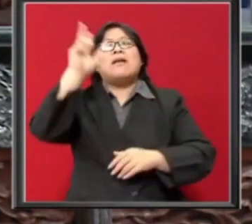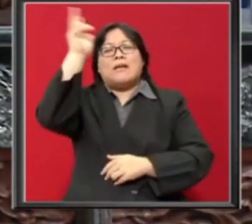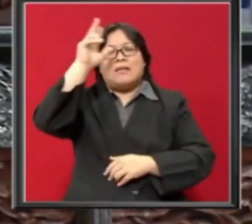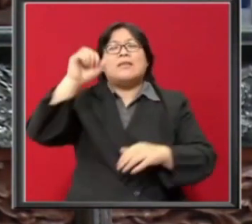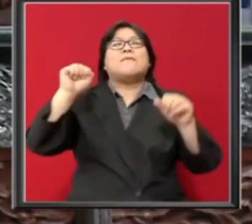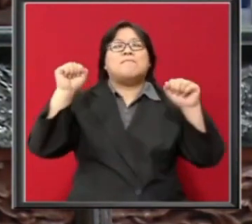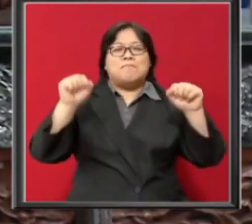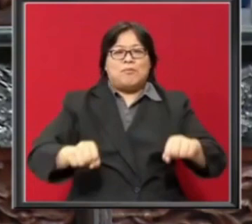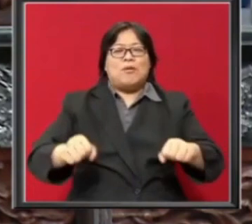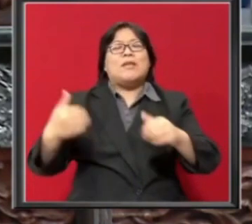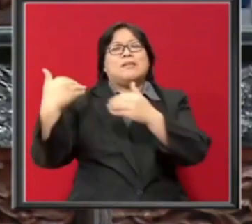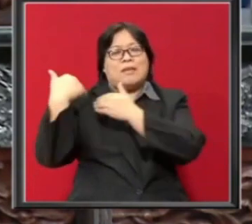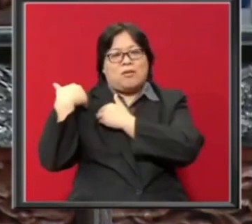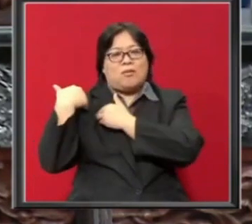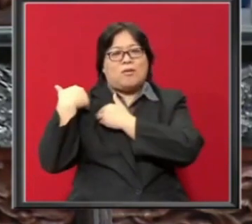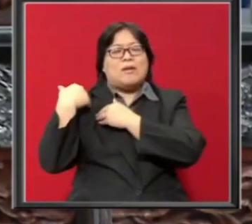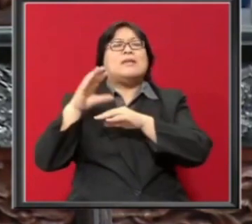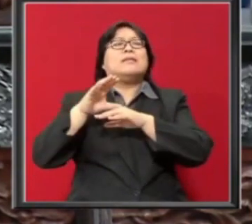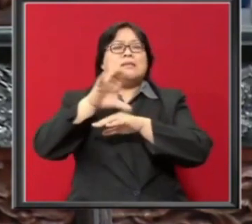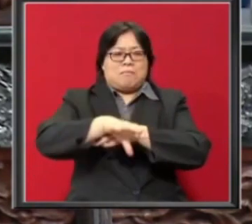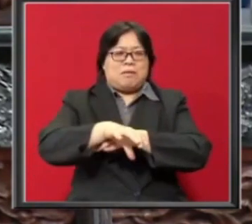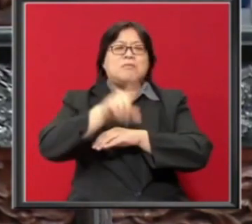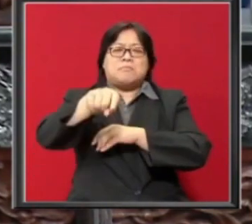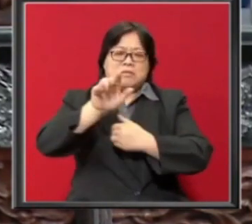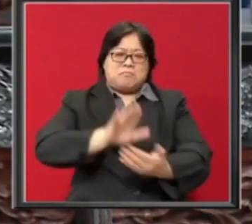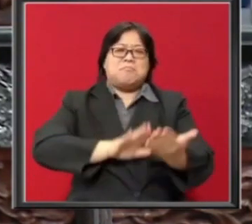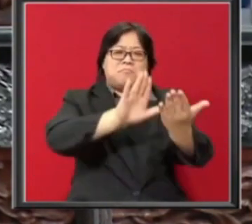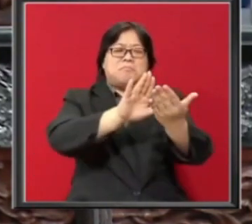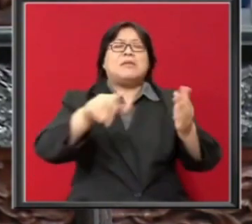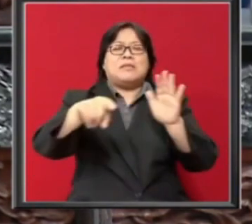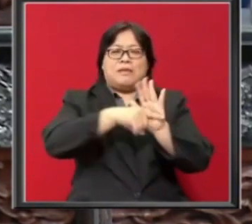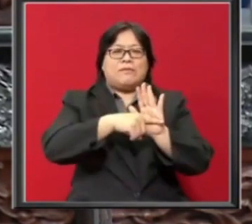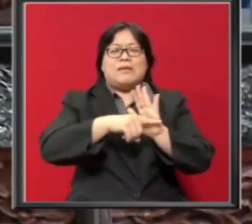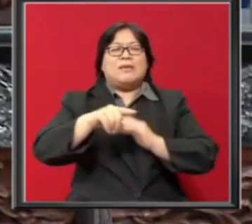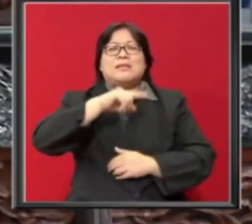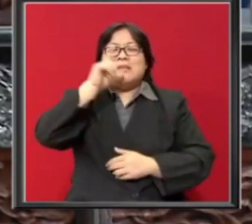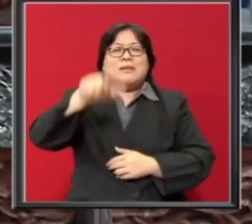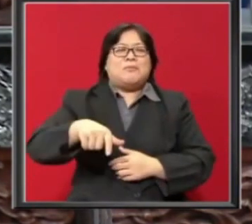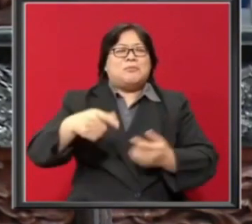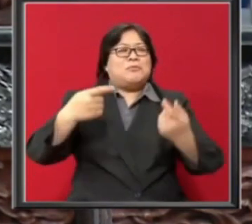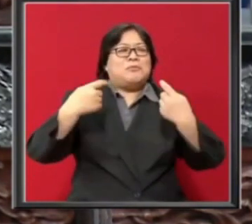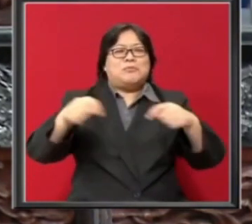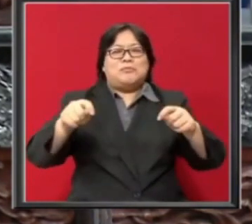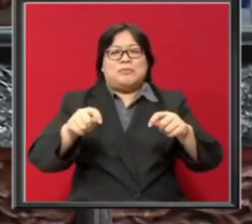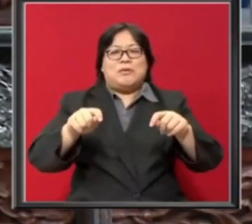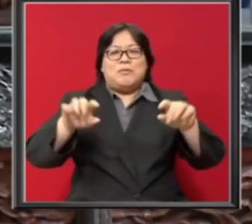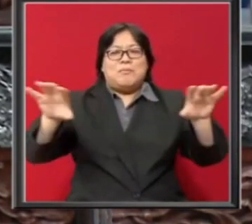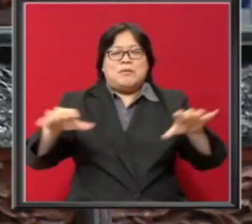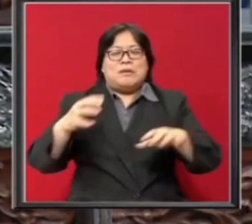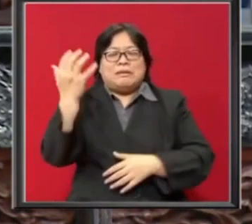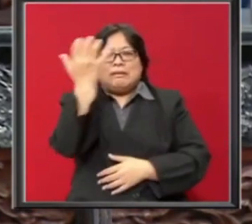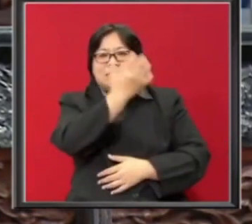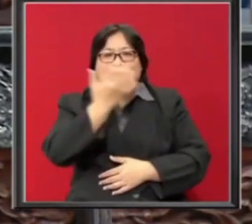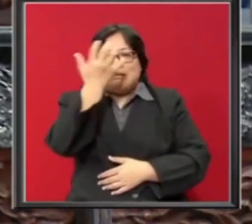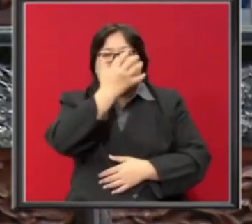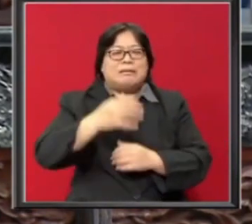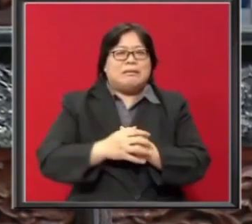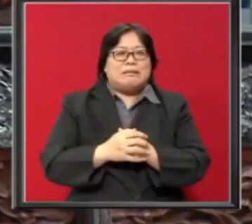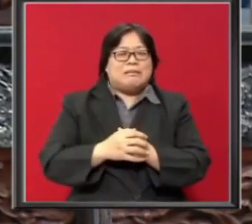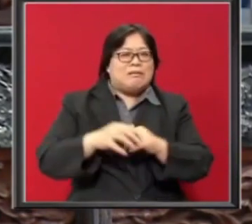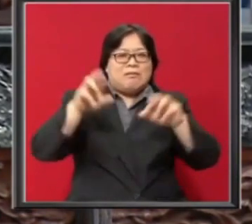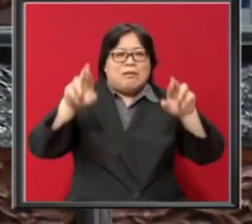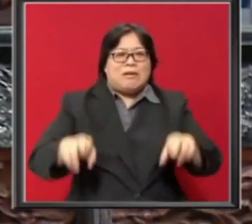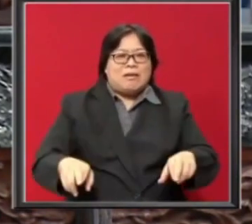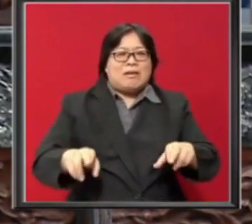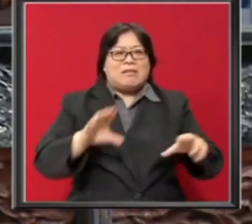boleh tangguh terpaksa hadapi masalah defisit tak payah nak Cuba kliwungu kan dan gabah